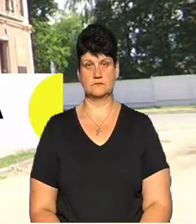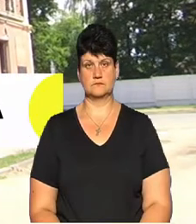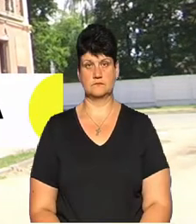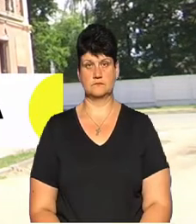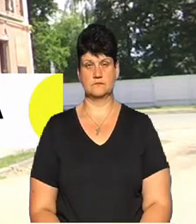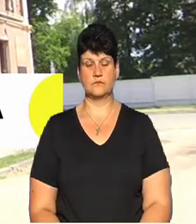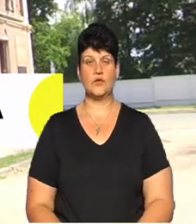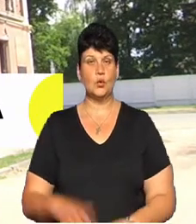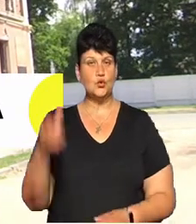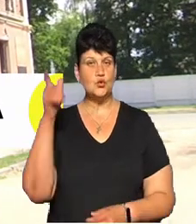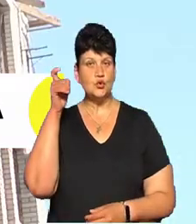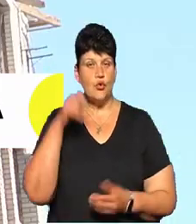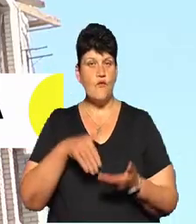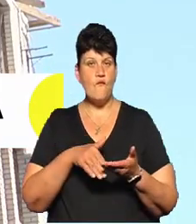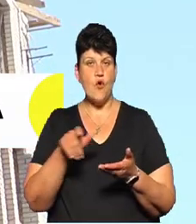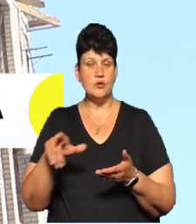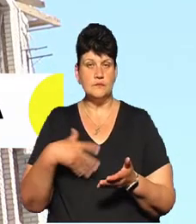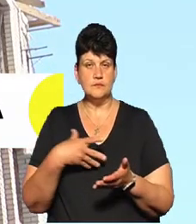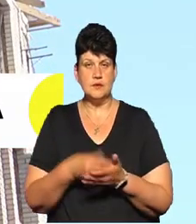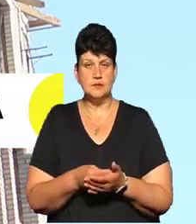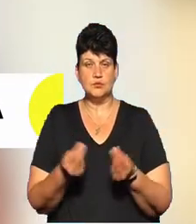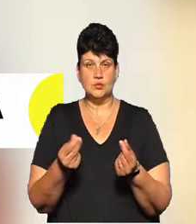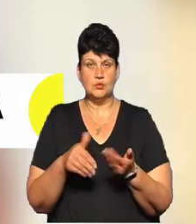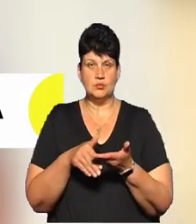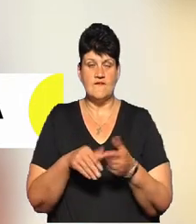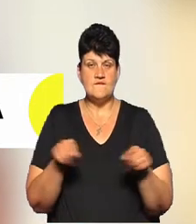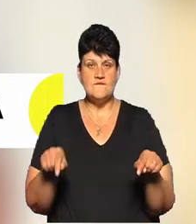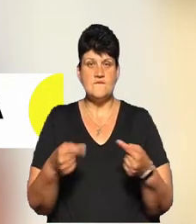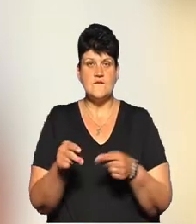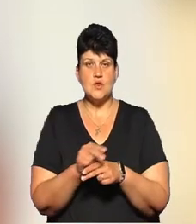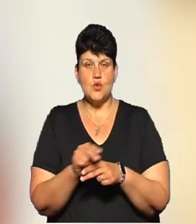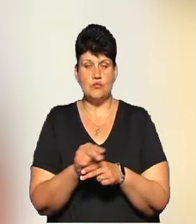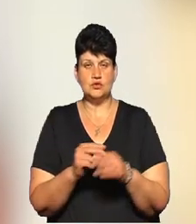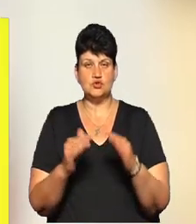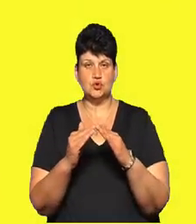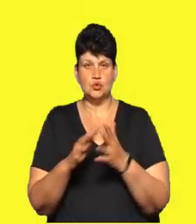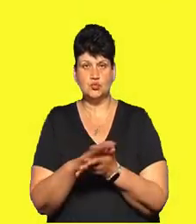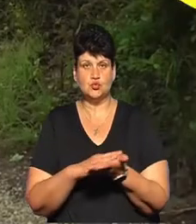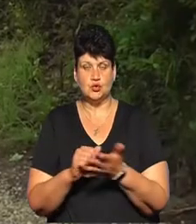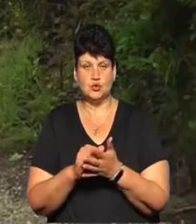У Чорткові волонтери власним коштом допомагають відновлювати житло, пошкоджене російськими ракетами.